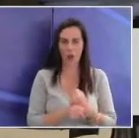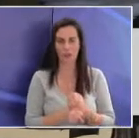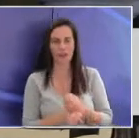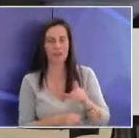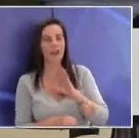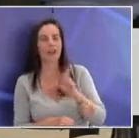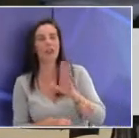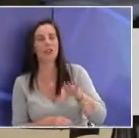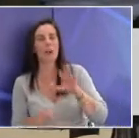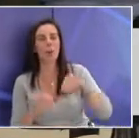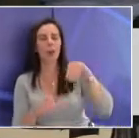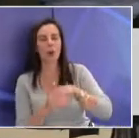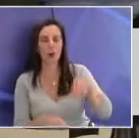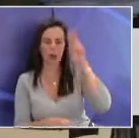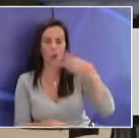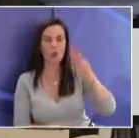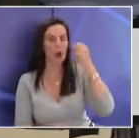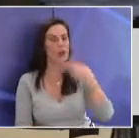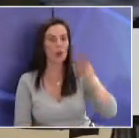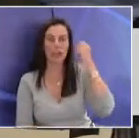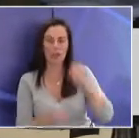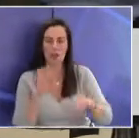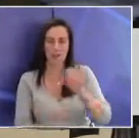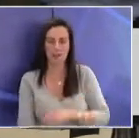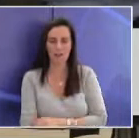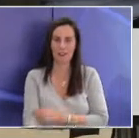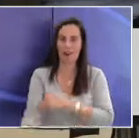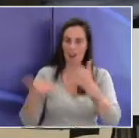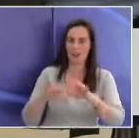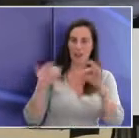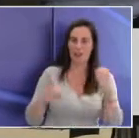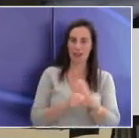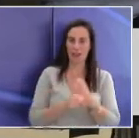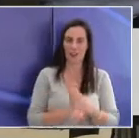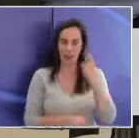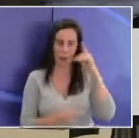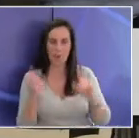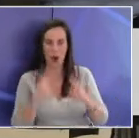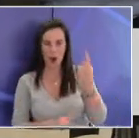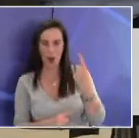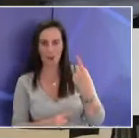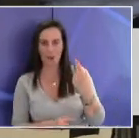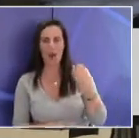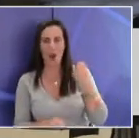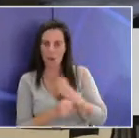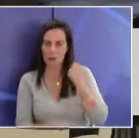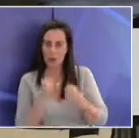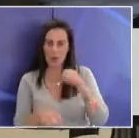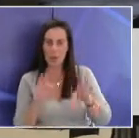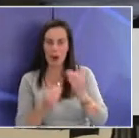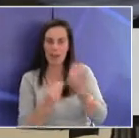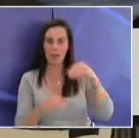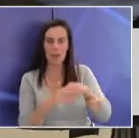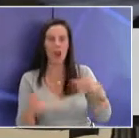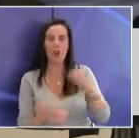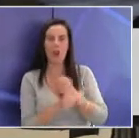הבעיה זה הפריימריז. זה יותר קשה מהבחירות. זה יותר קשה, עכשיו אתה מתחיל לעבוד. את יודעת מה קורה לאנשים? מה קורה? עובדים קשה בפריימריז, אחר